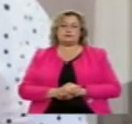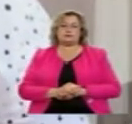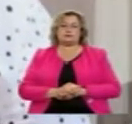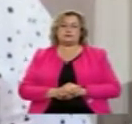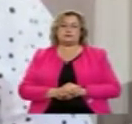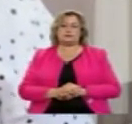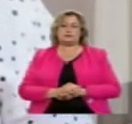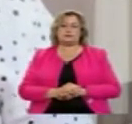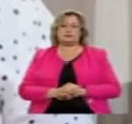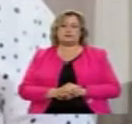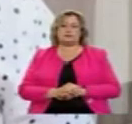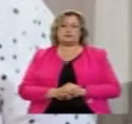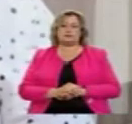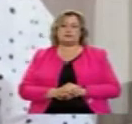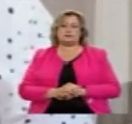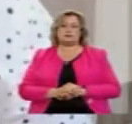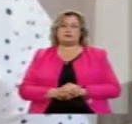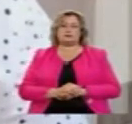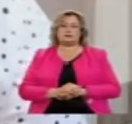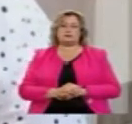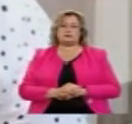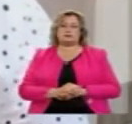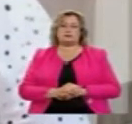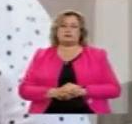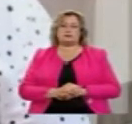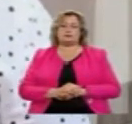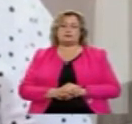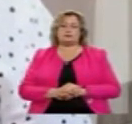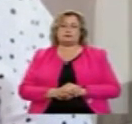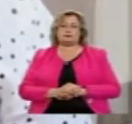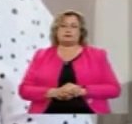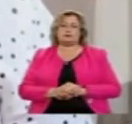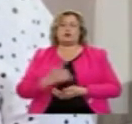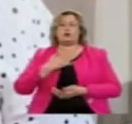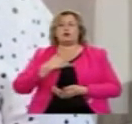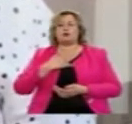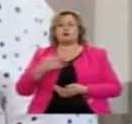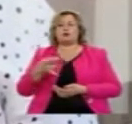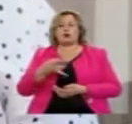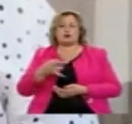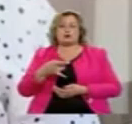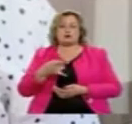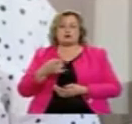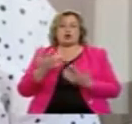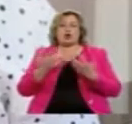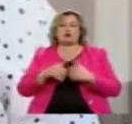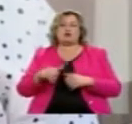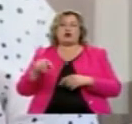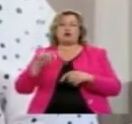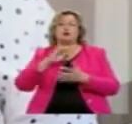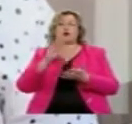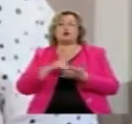адам, ал қазіргі таңда бізде 4 отбасы 19 адам келіп жатыр. Олар яғни